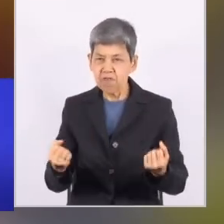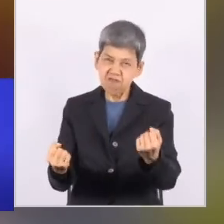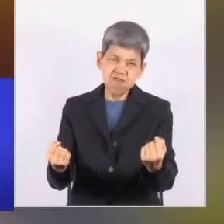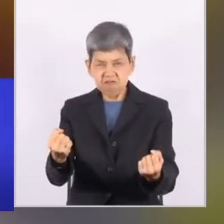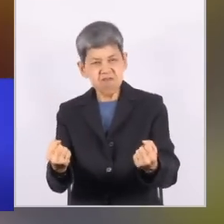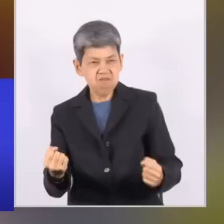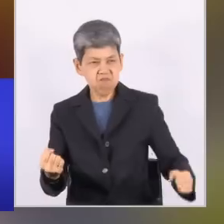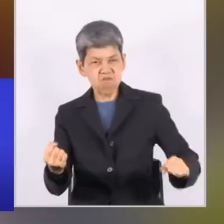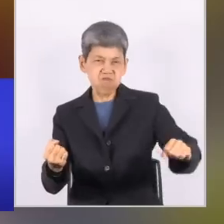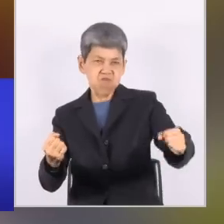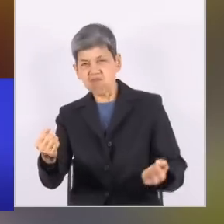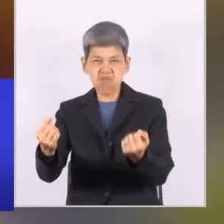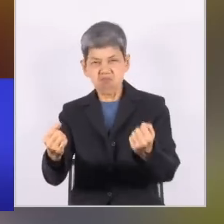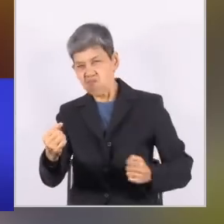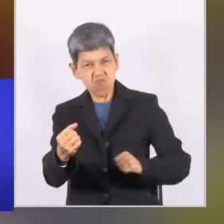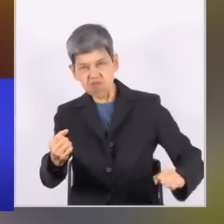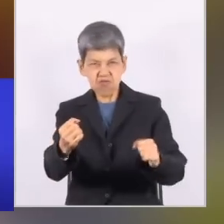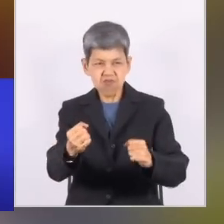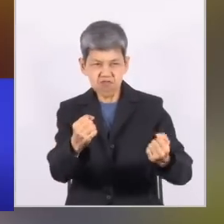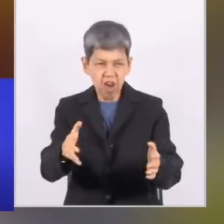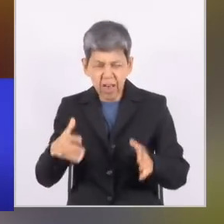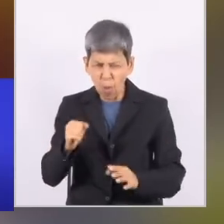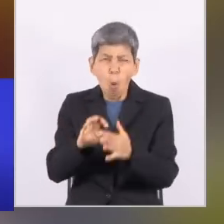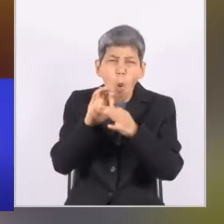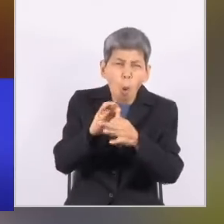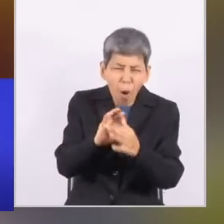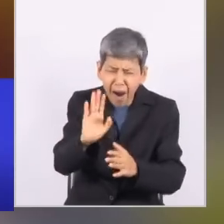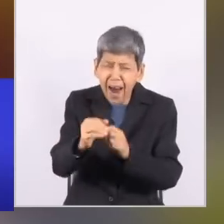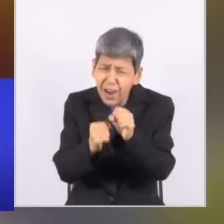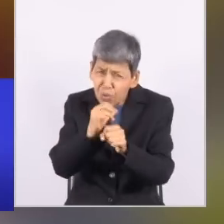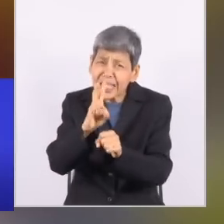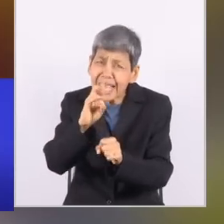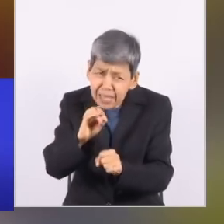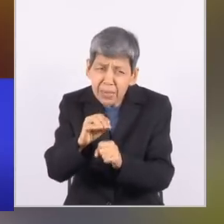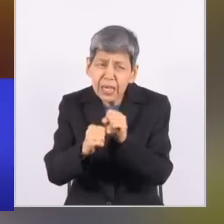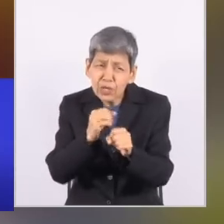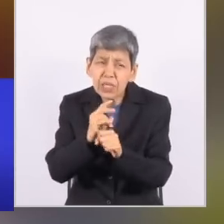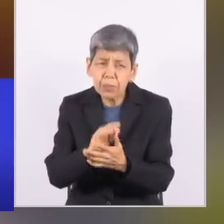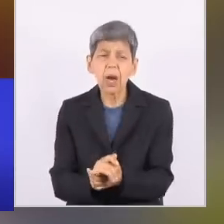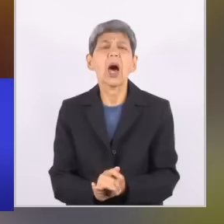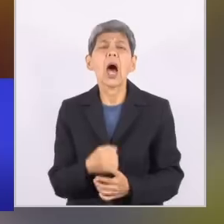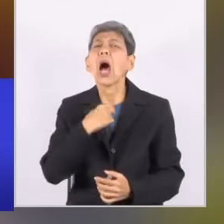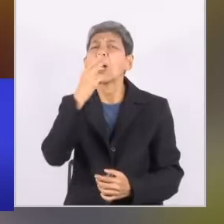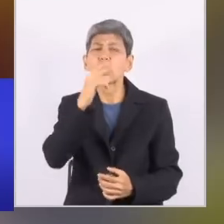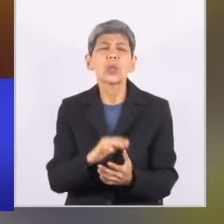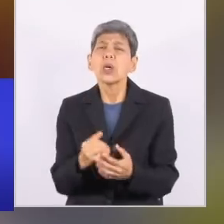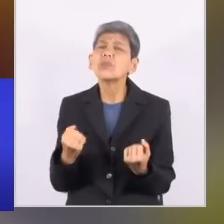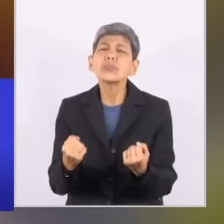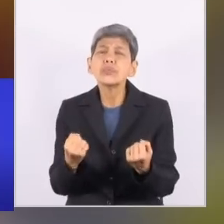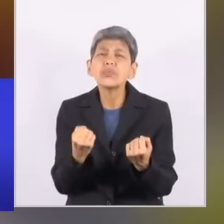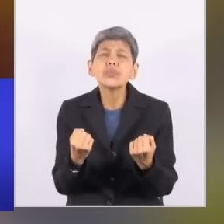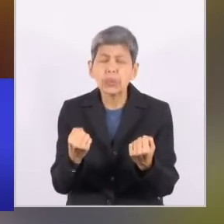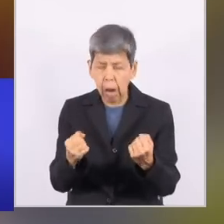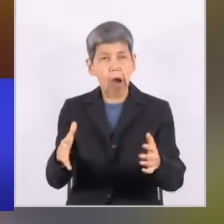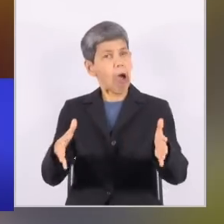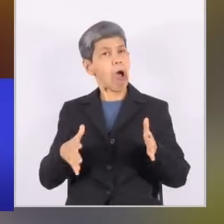อย่างคล่องแคล่วเลยค่ะลูกหลานเป็นห่วงอ่ะยาย 70กว่าแล้วอ่ะคือวัยนี้เนี่ยคือให้ขับรถธรรมดายังดู